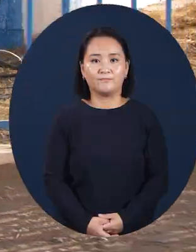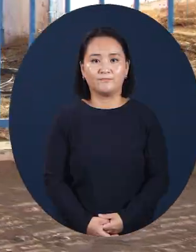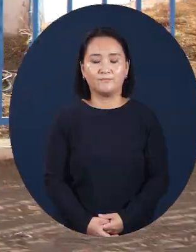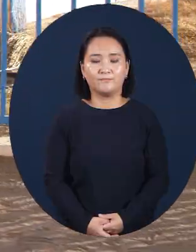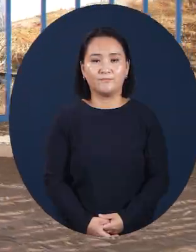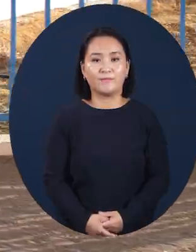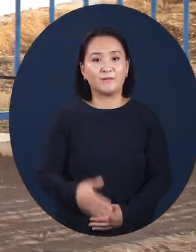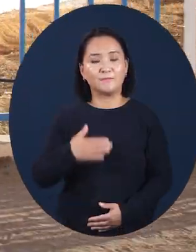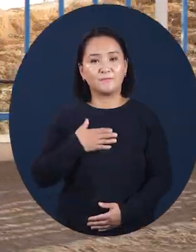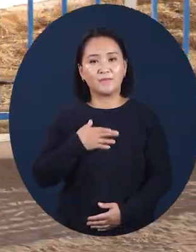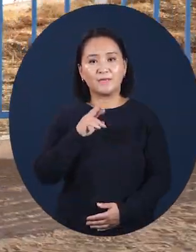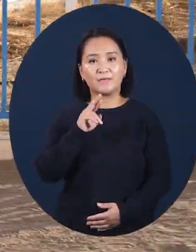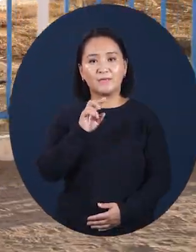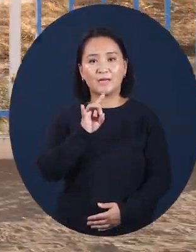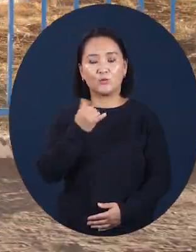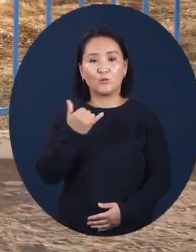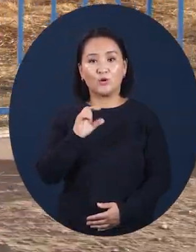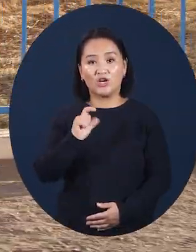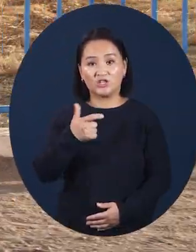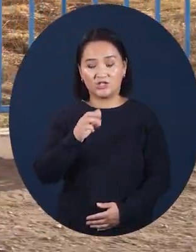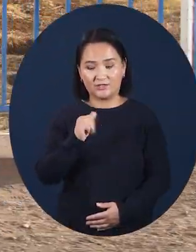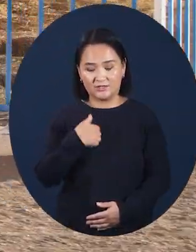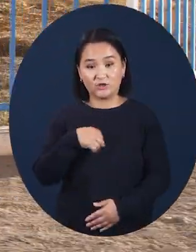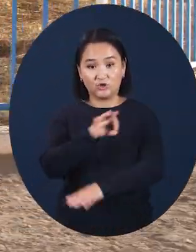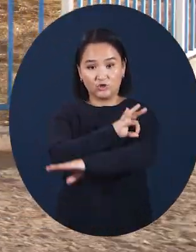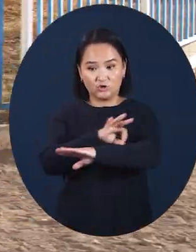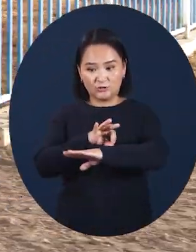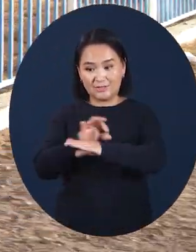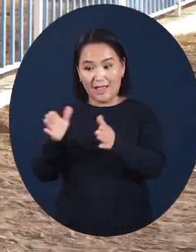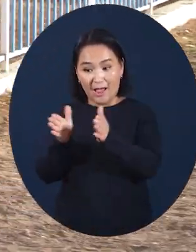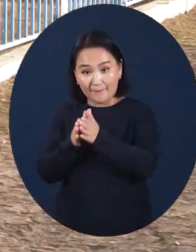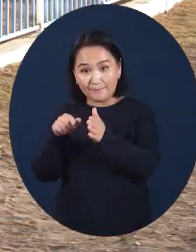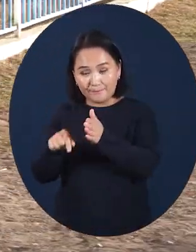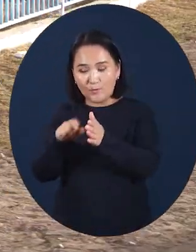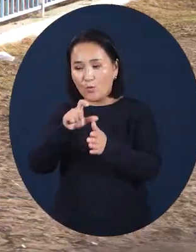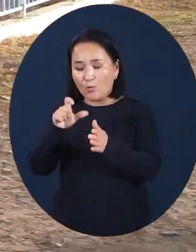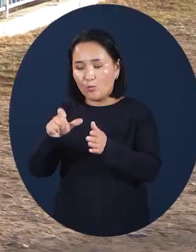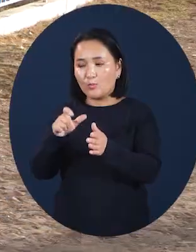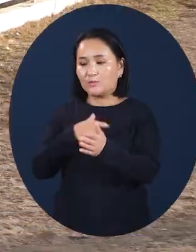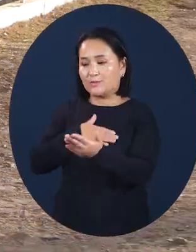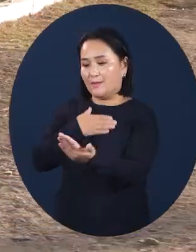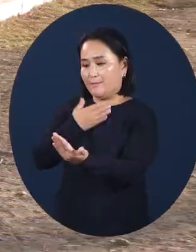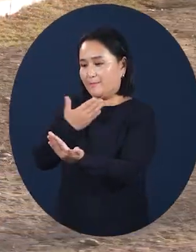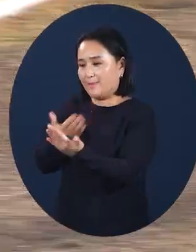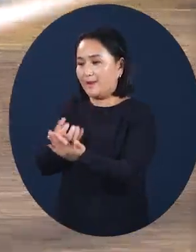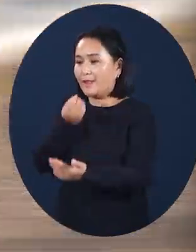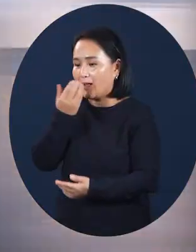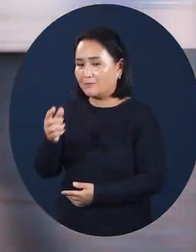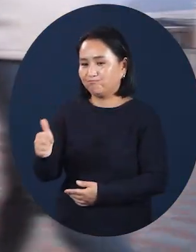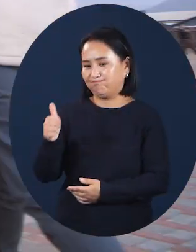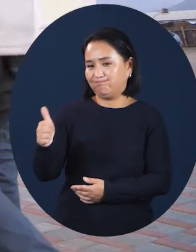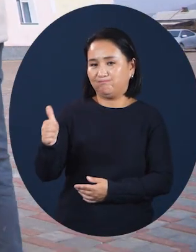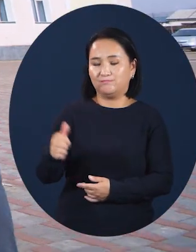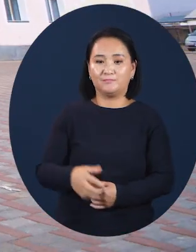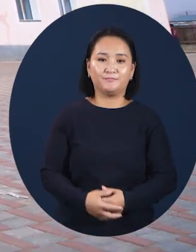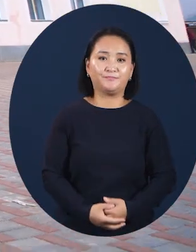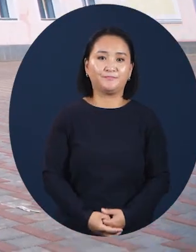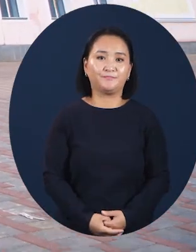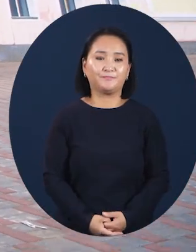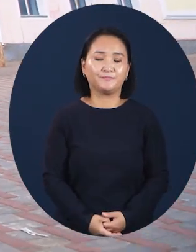За бэн яруу ихшгэлэн төслийн хамт олондоо энэ цашааныг ашиглаад баярлаа гэж хэлмээр байна. Та нар мундаг шүү.